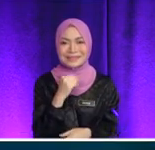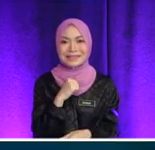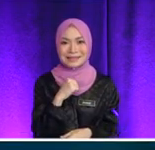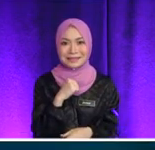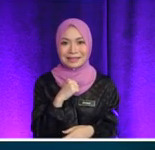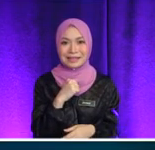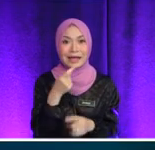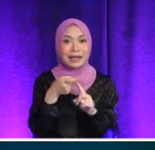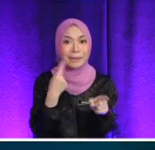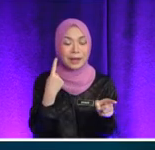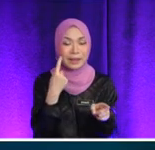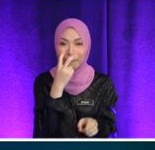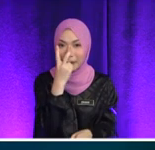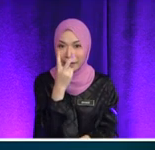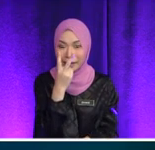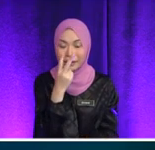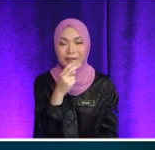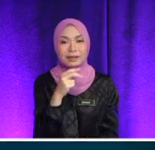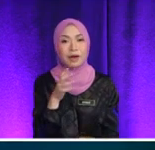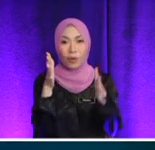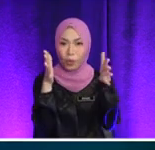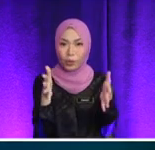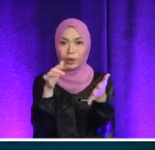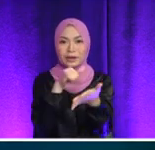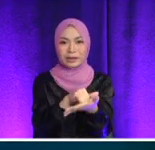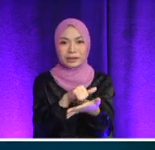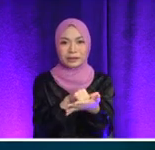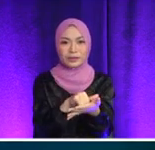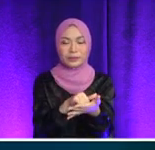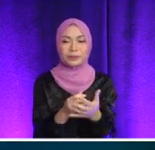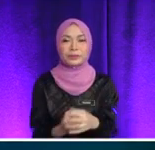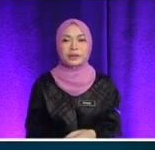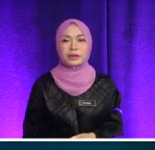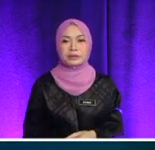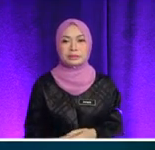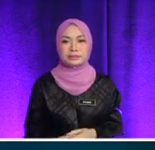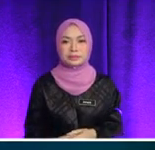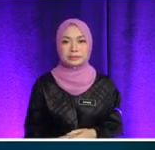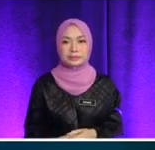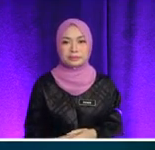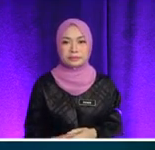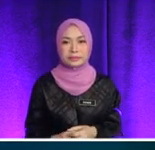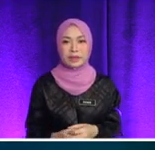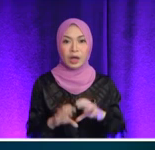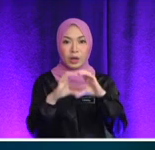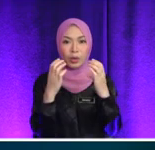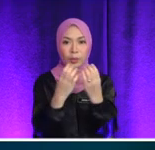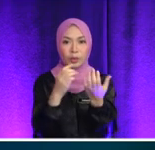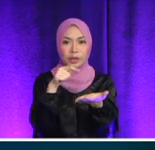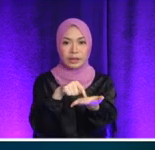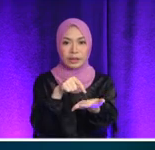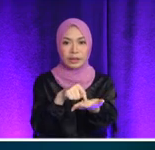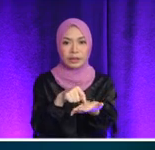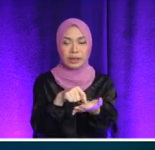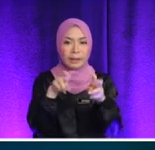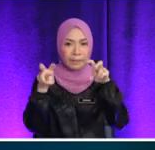suatu petani munculnya abad dynami baru dalam seni rupa kelompok ini mengkaji pandangan